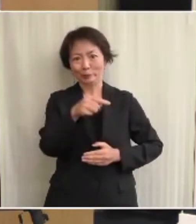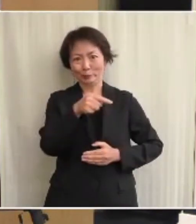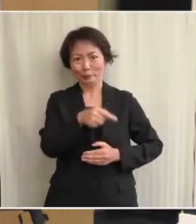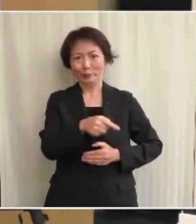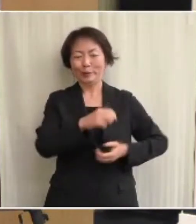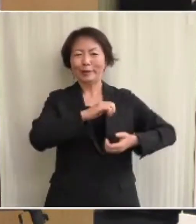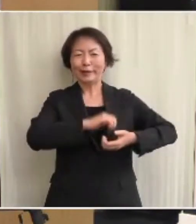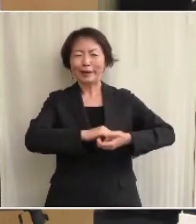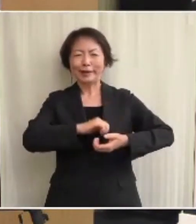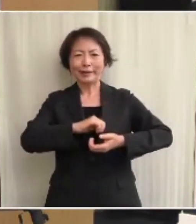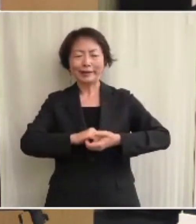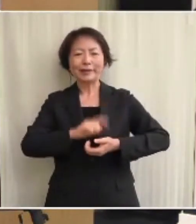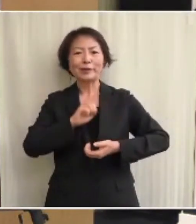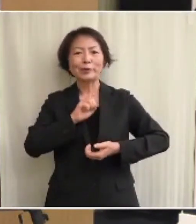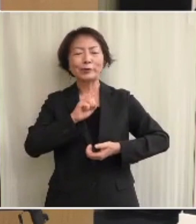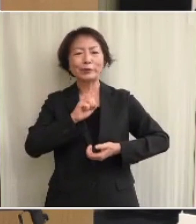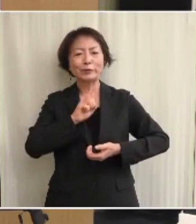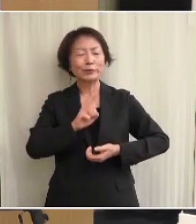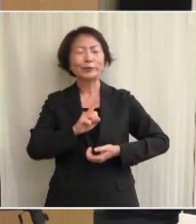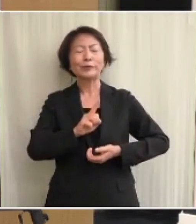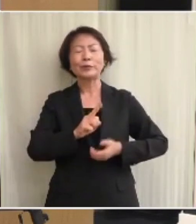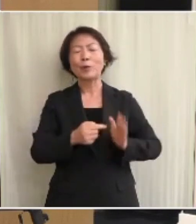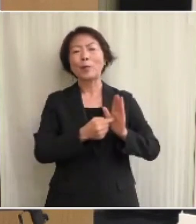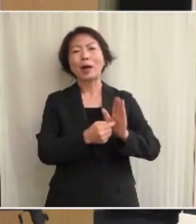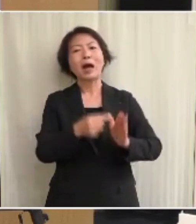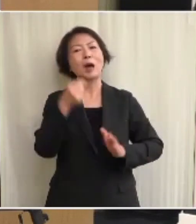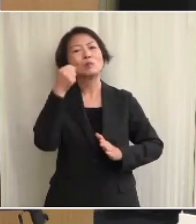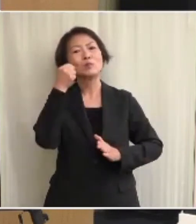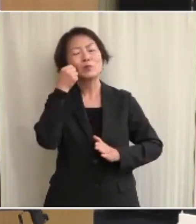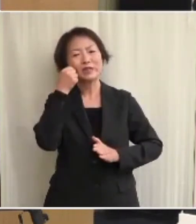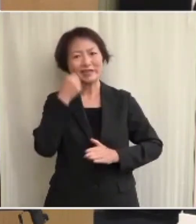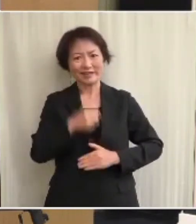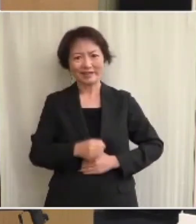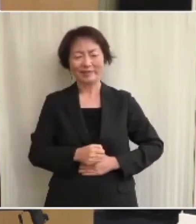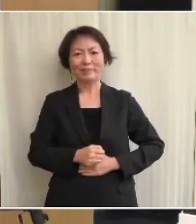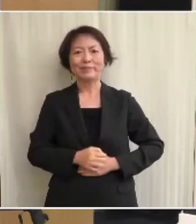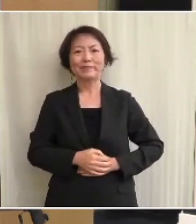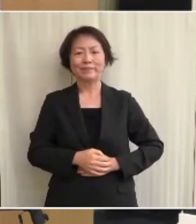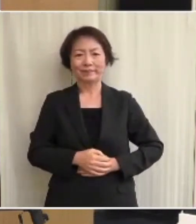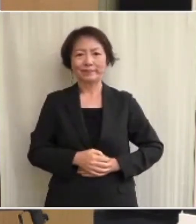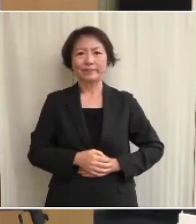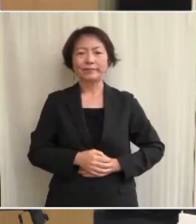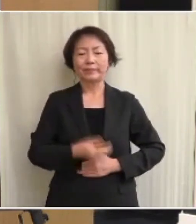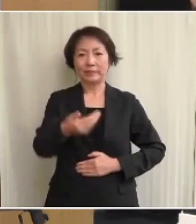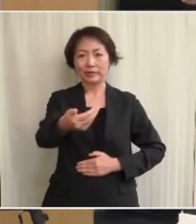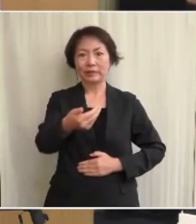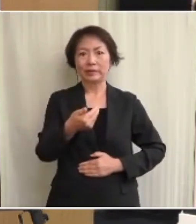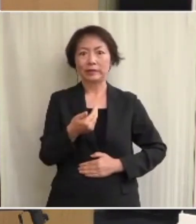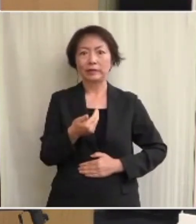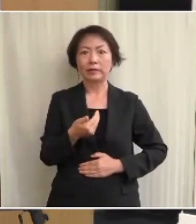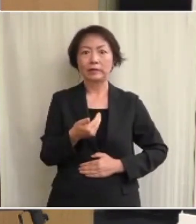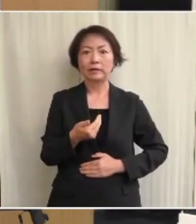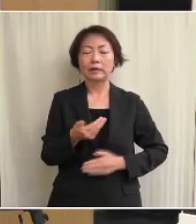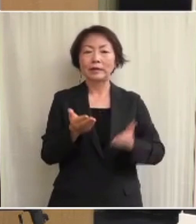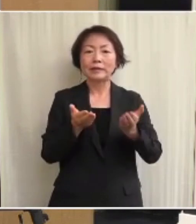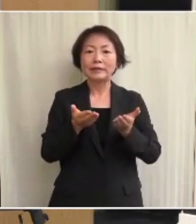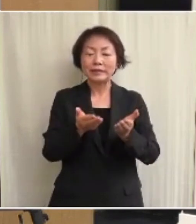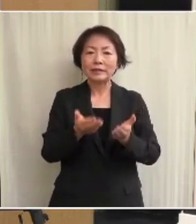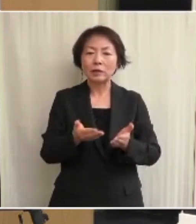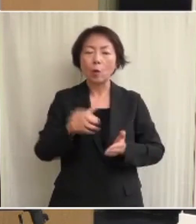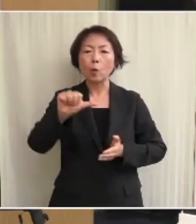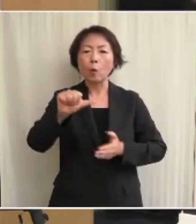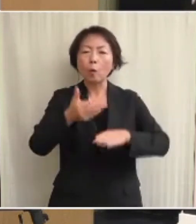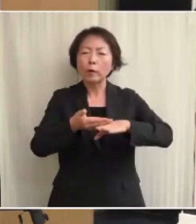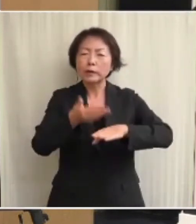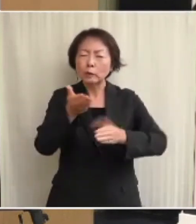定期的というか一定性はないものというふうに考えております。 あとその震度5以上の